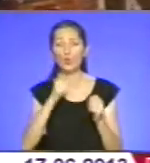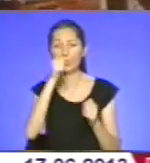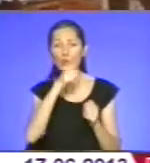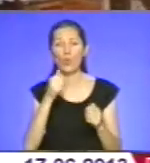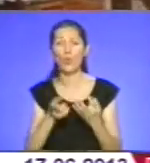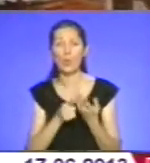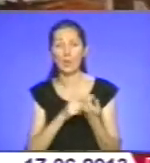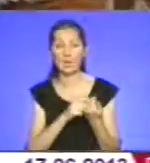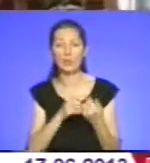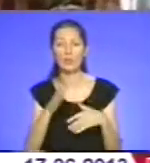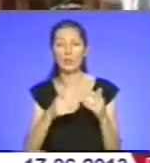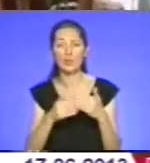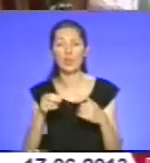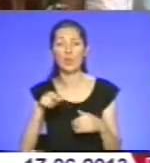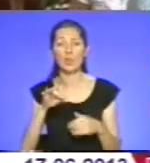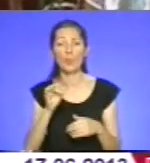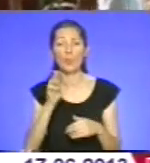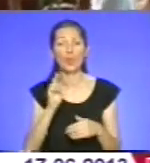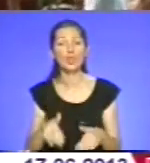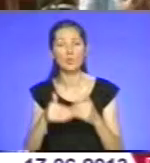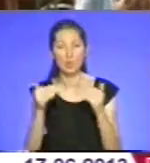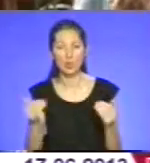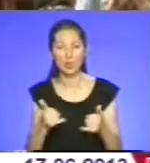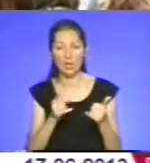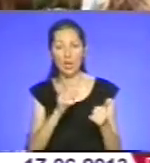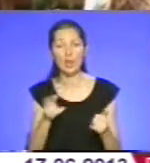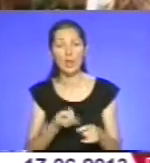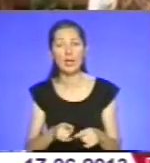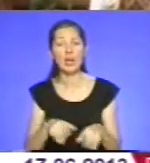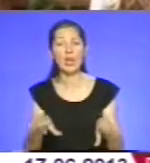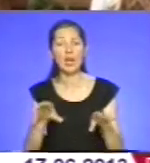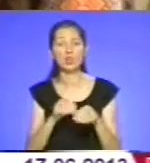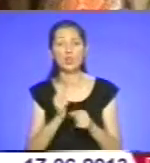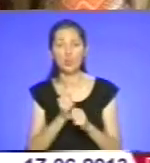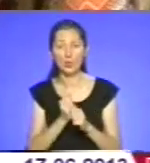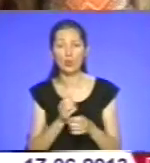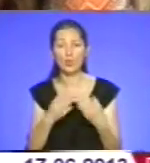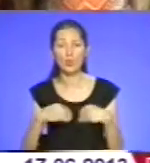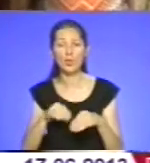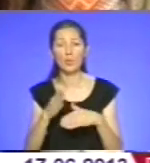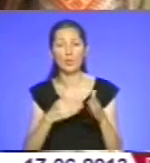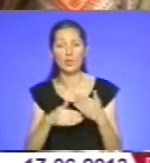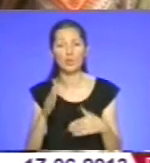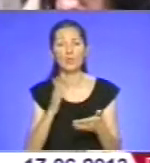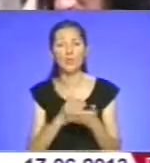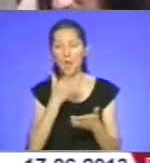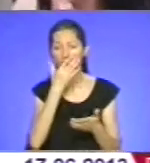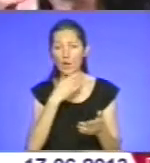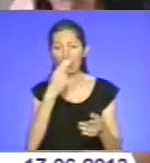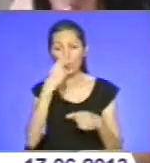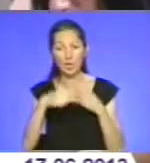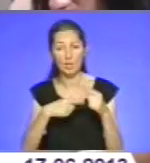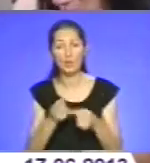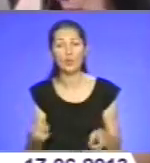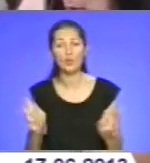морян, які разом працюють та об'єднані професійно, вже стало гарною традицією збиратися у Зарваниці та свідчити свою віру